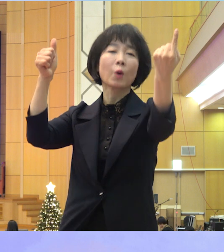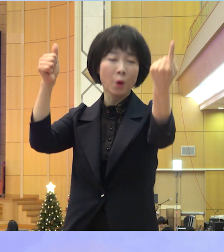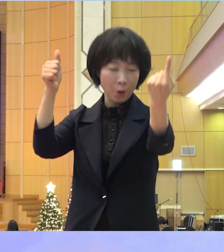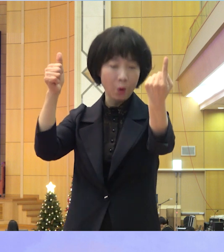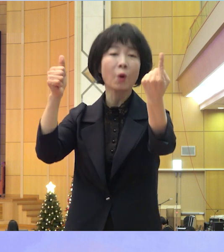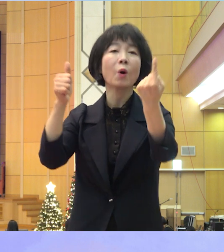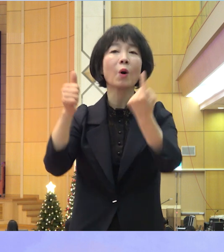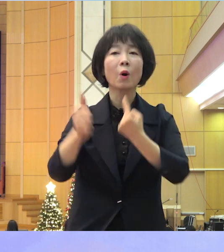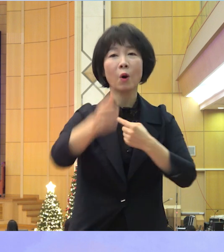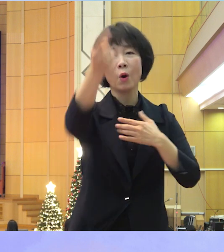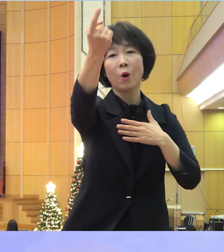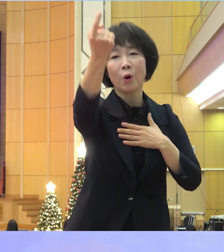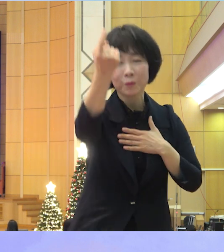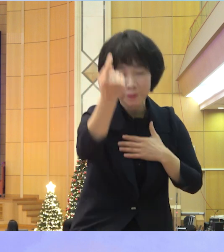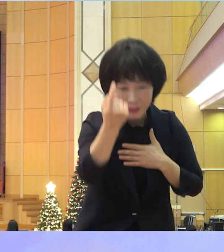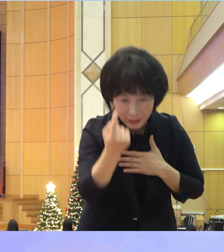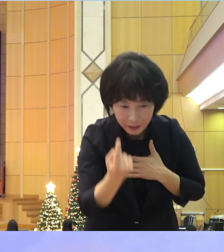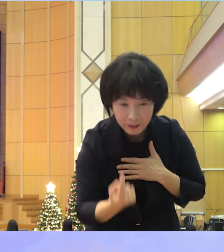주께로